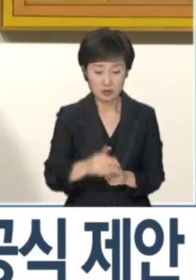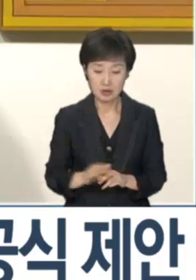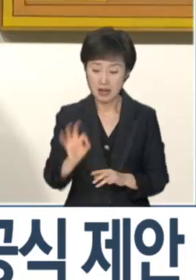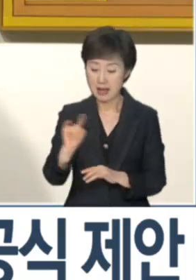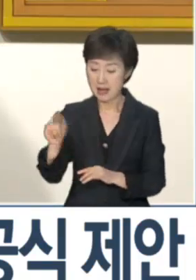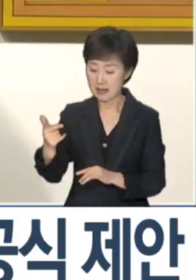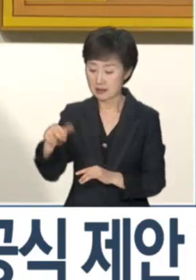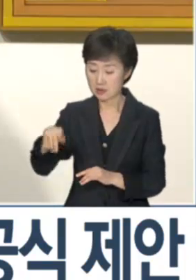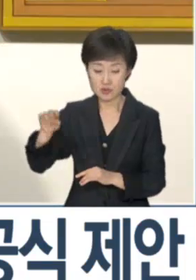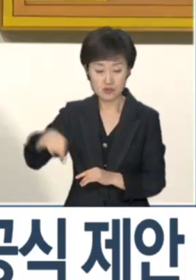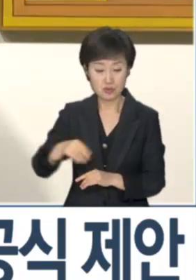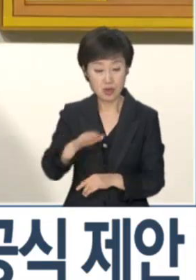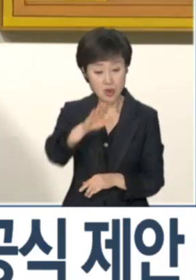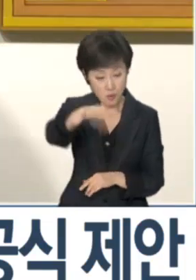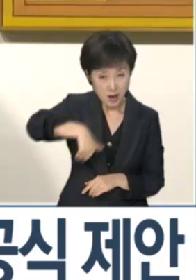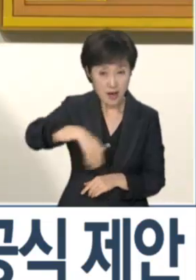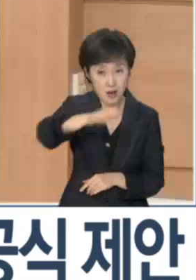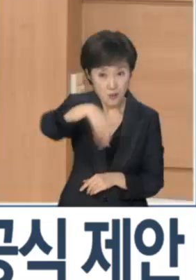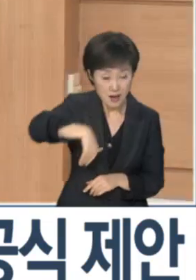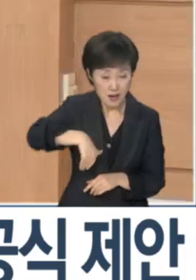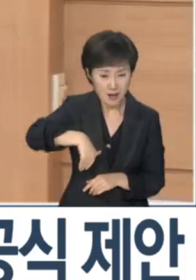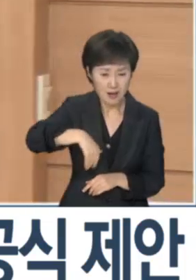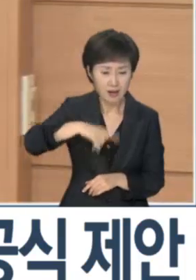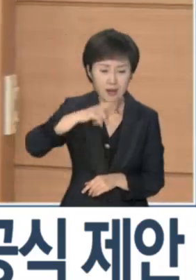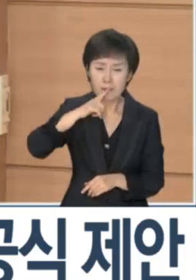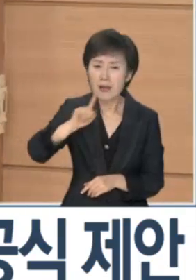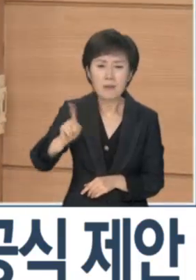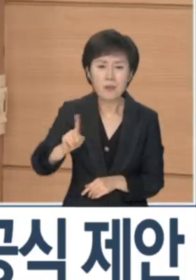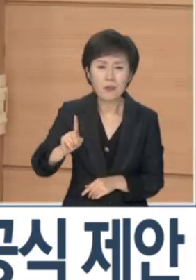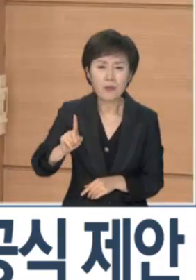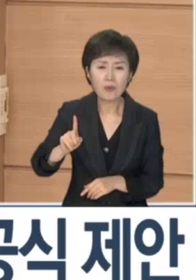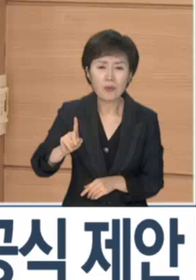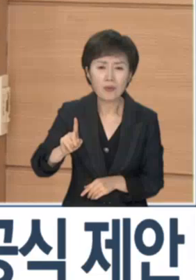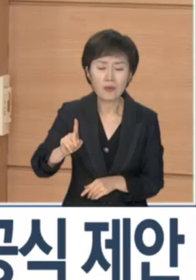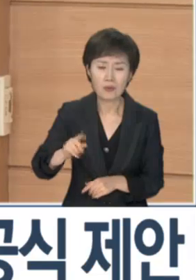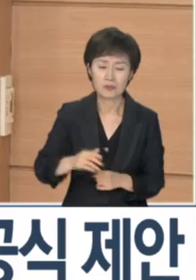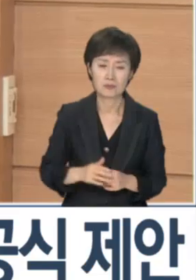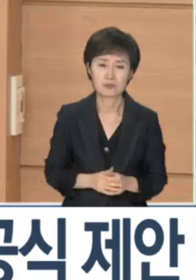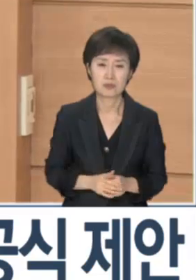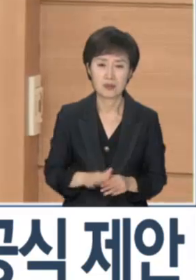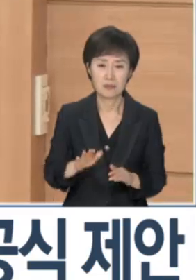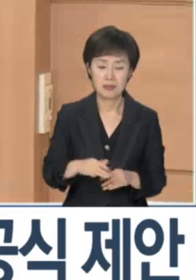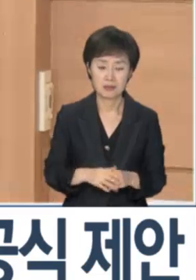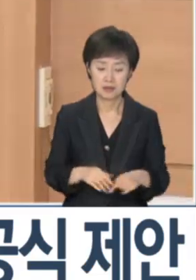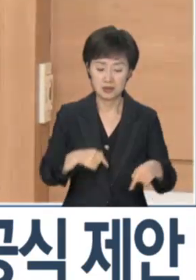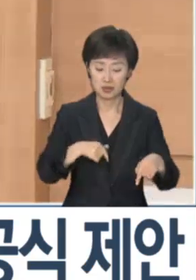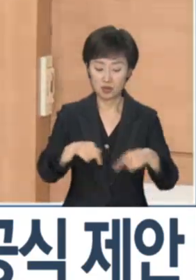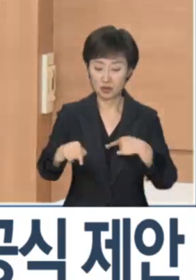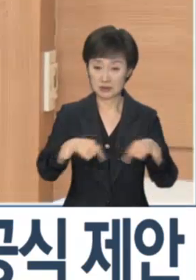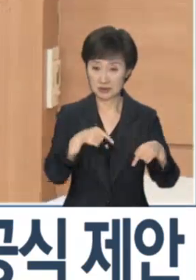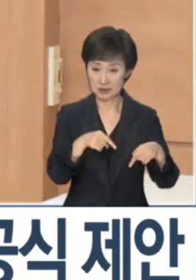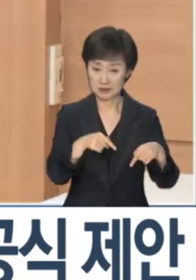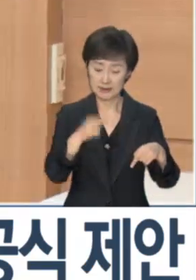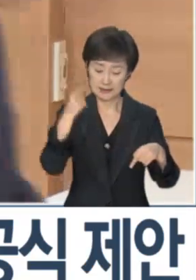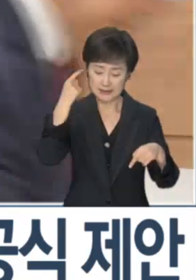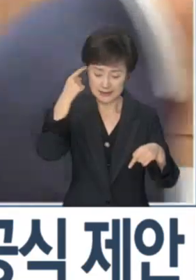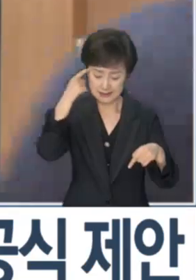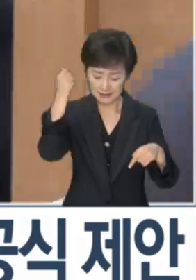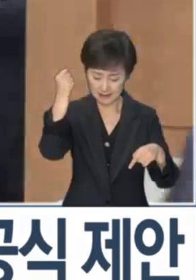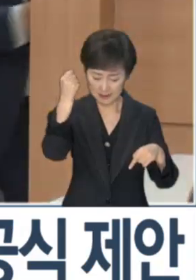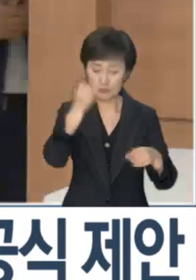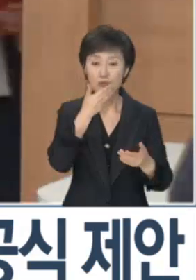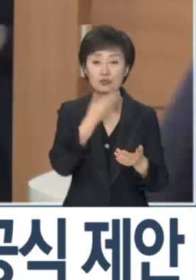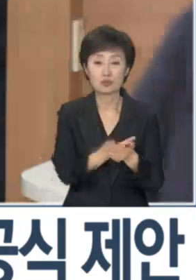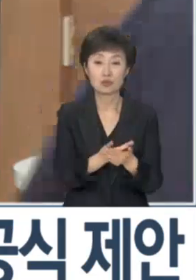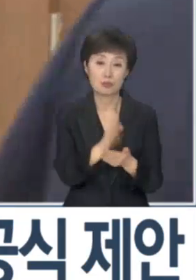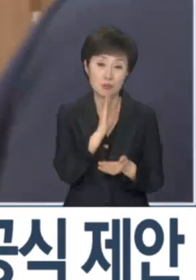것은 사실은 정치는 어떤 지역을 기반으로 하는 것이 아니고 이념을 기반으로 하는 것